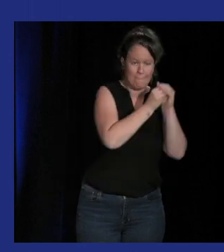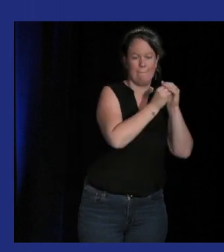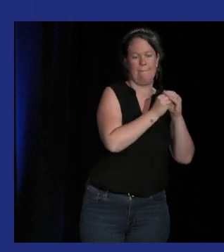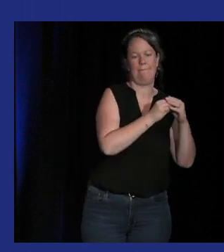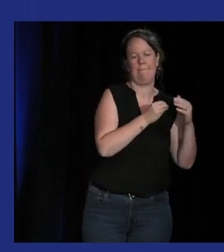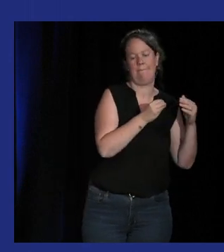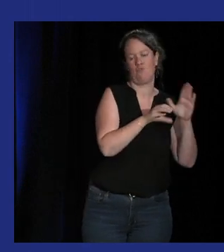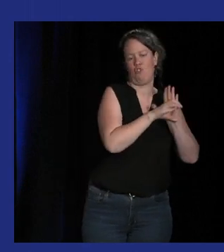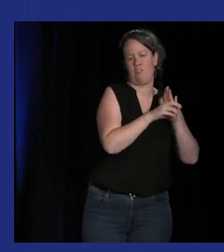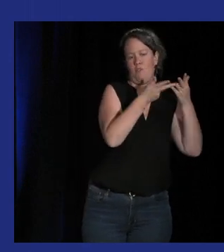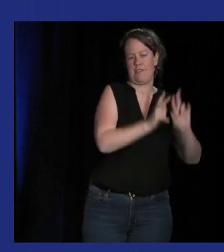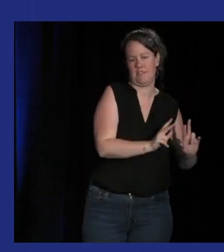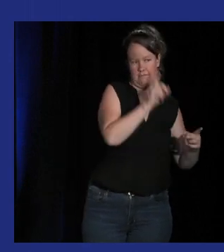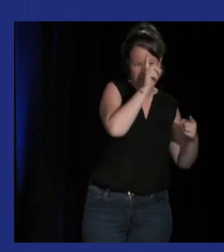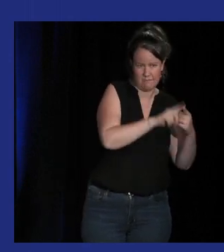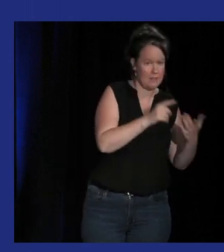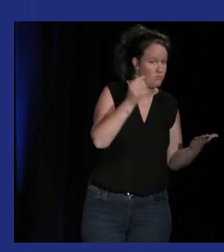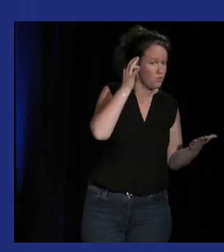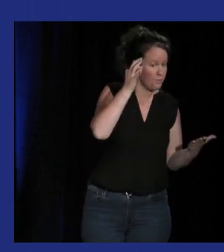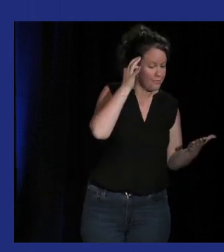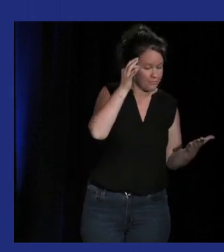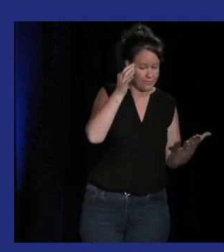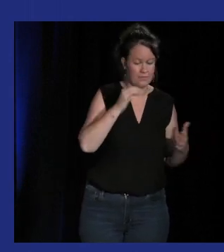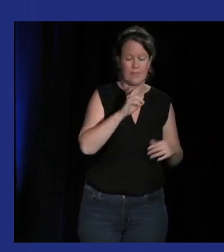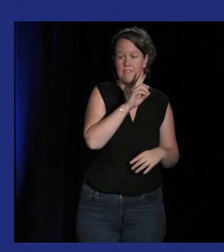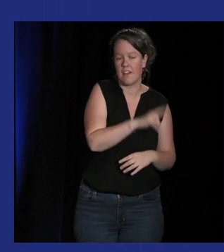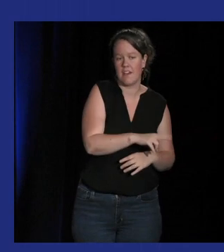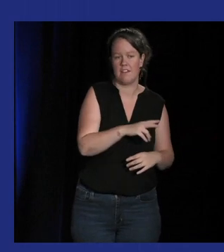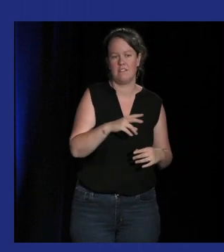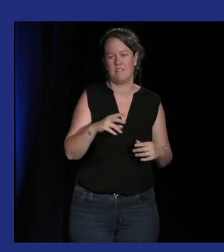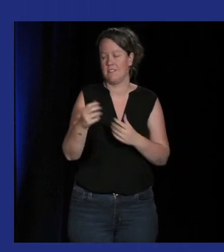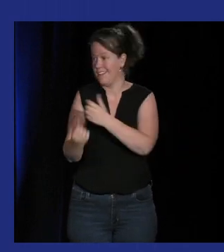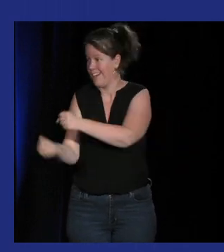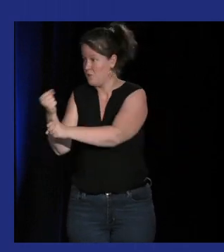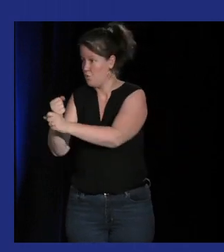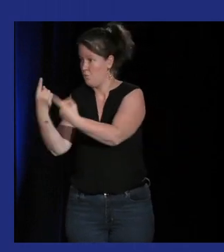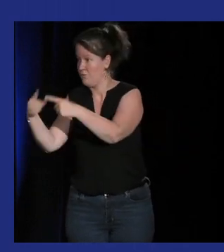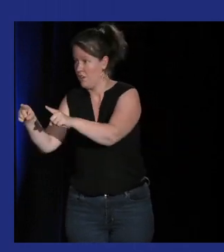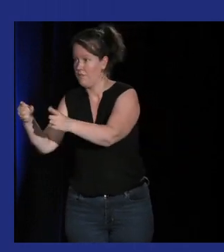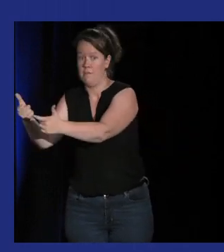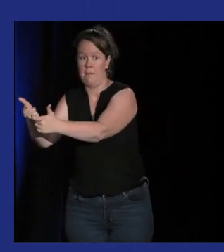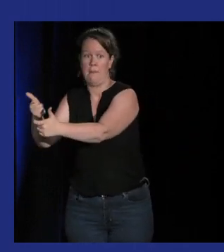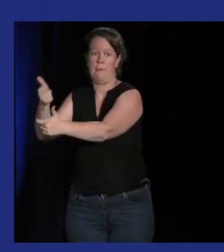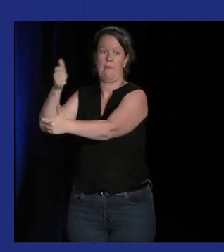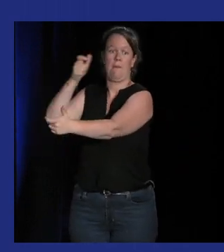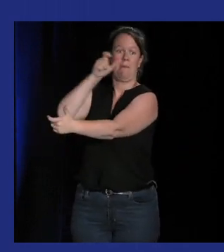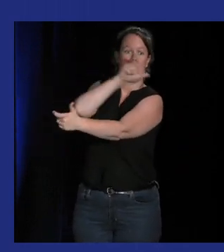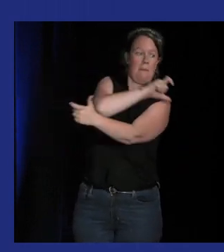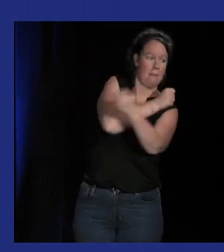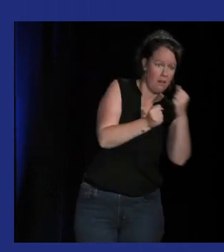c'est vrai qu'il y a tout un travail après la composition pour l'intégrer aussi en jeu donc c'est vrai que si ça arrive tard